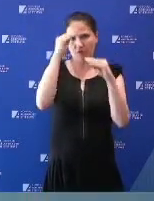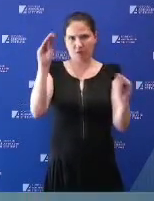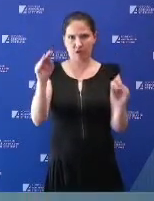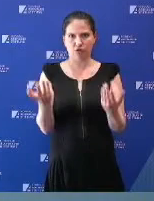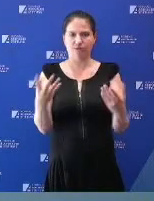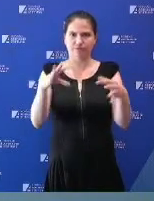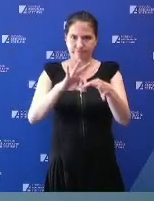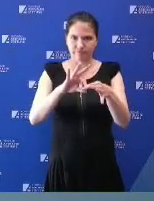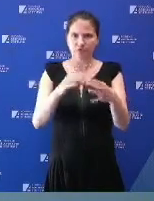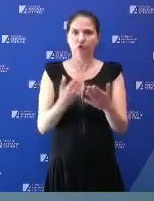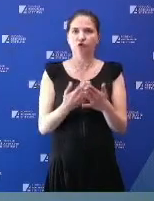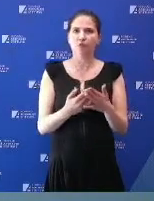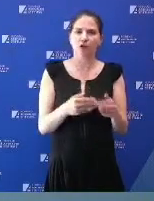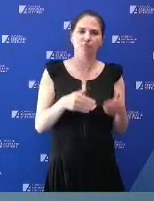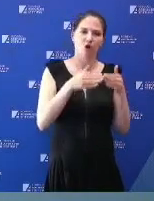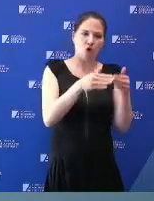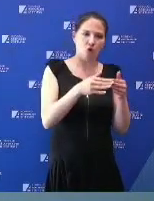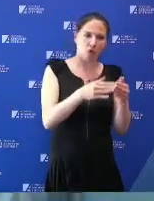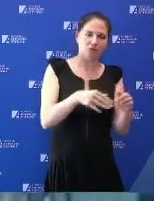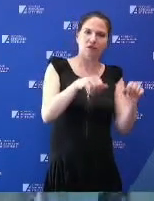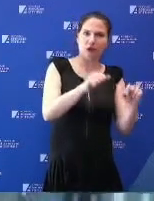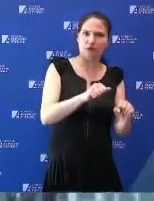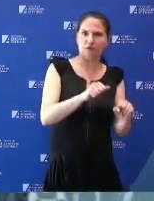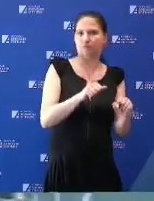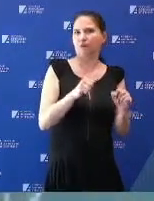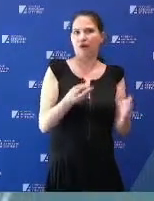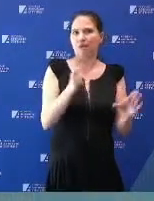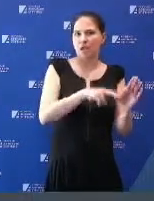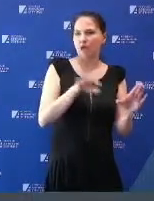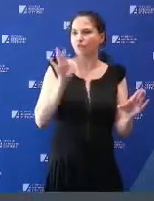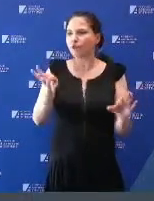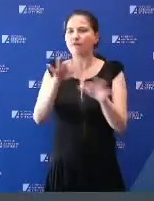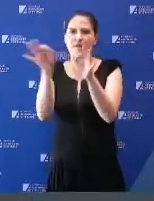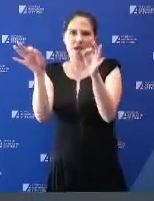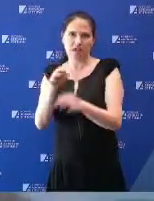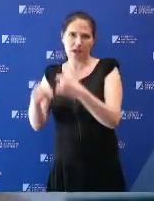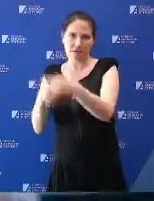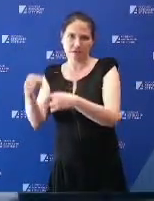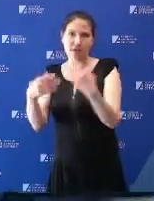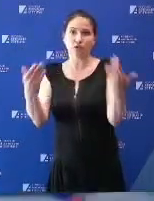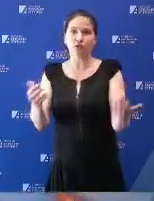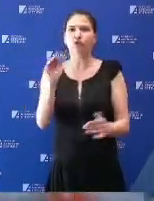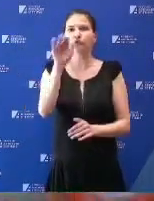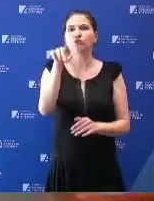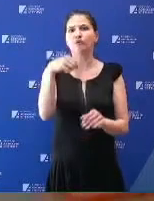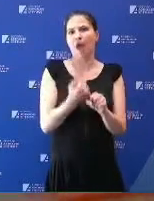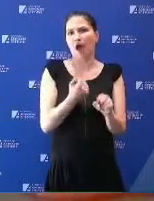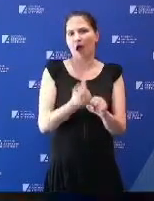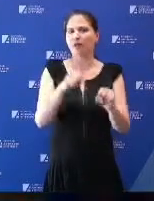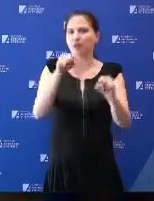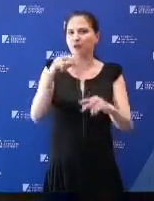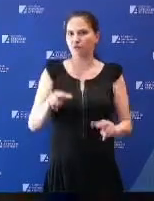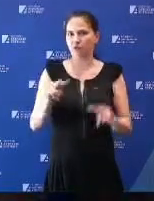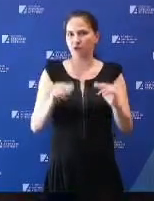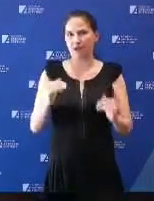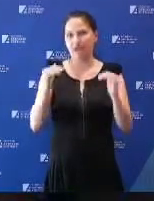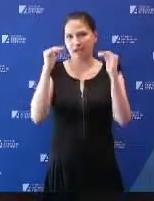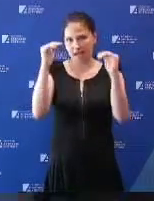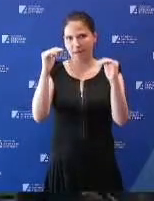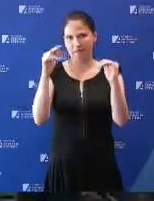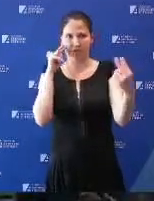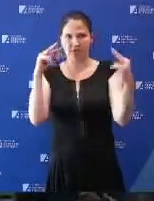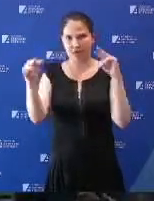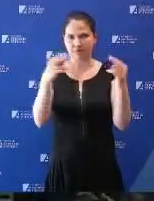zum Beispiel, welche Kurse nützlich sein könnten, um diese Fähigkeiten zu entwickeln. So können wir die Zukunft der Arbeit auf verschiedenen Ebenen betrachten, von